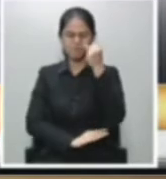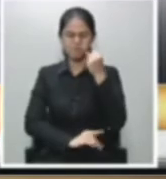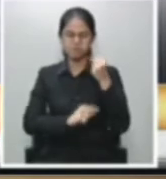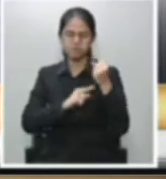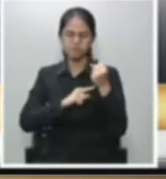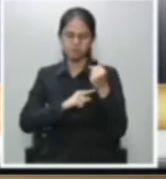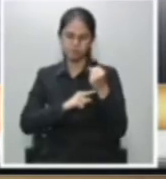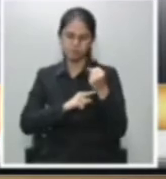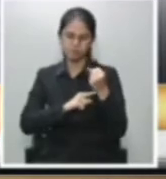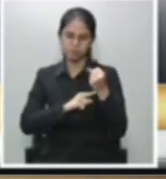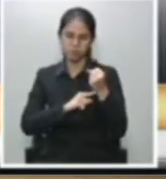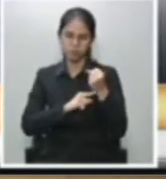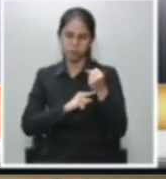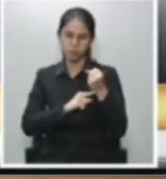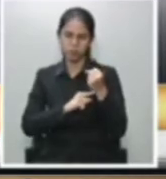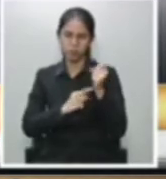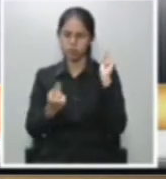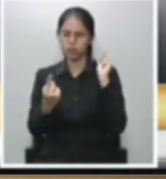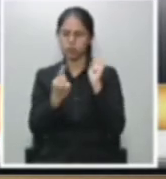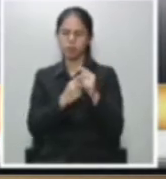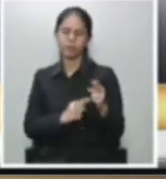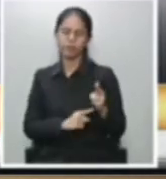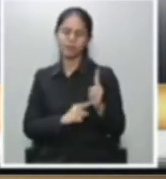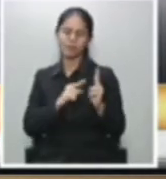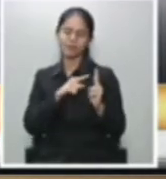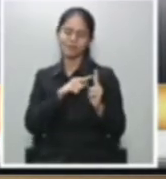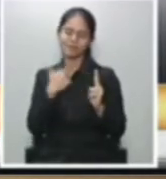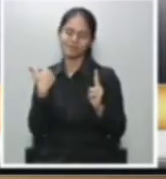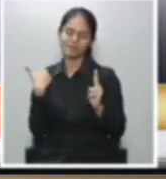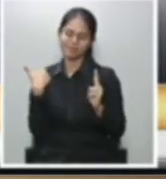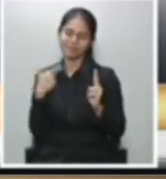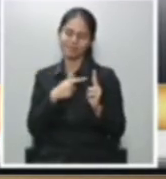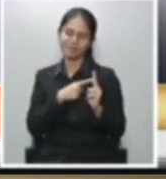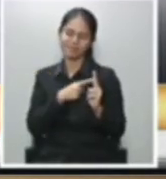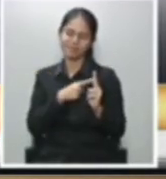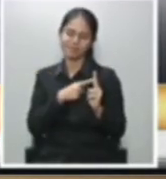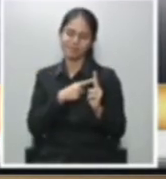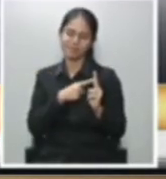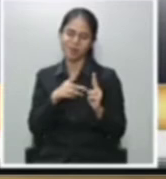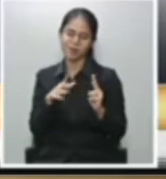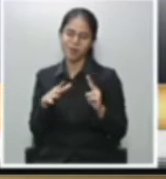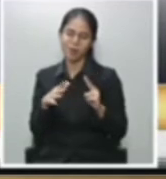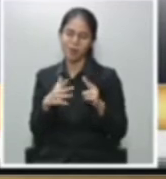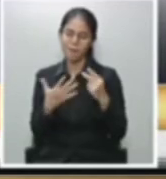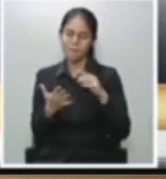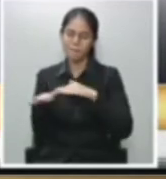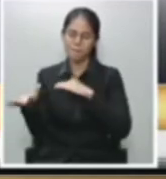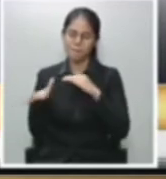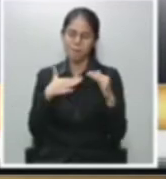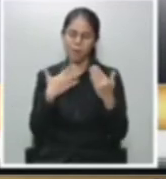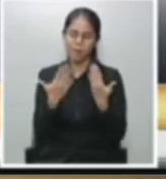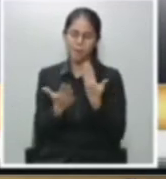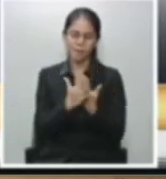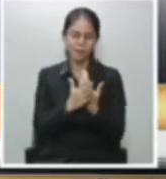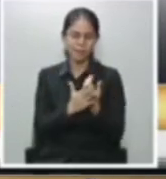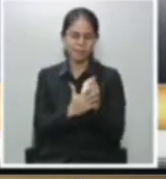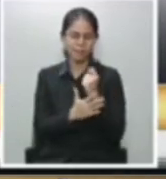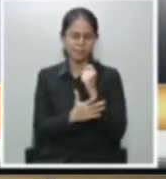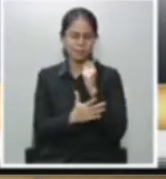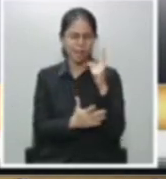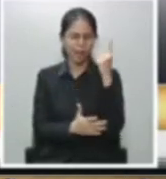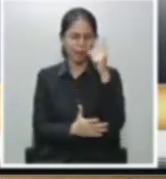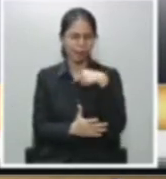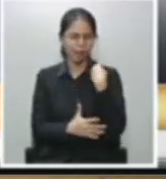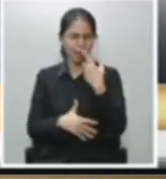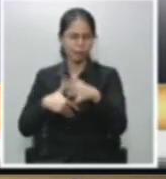าจจากกระบอกปืนซึ่งปืนที่มีอำนาจที่มีล้วนแต่รับเงินเดือนจากภาษีประชาช